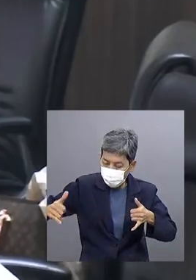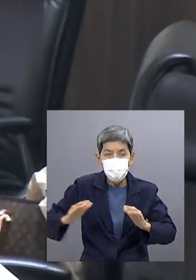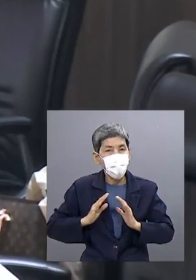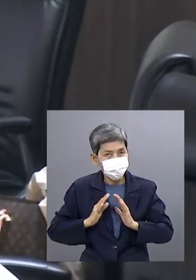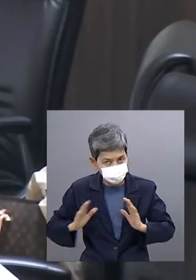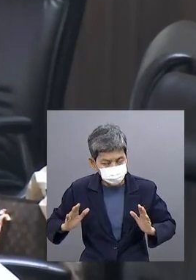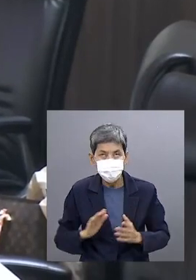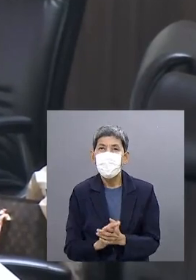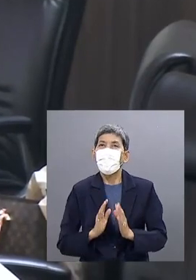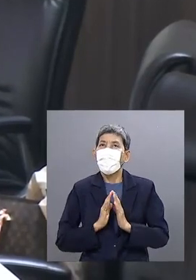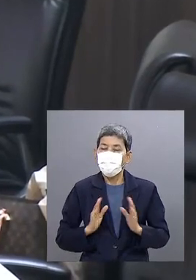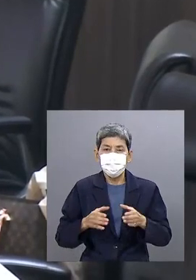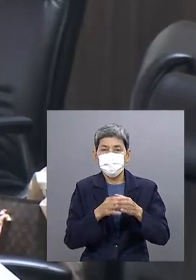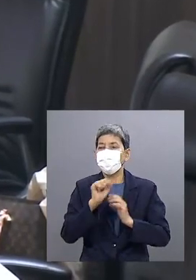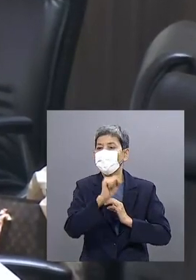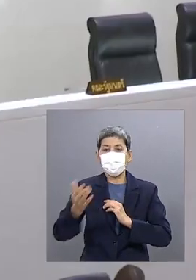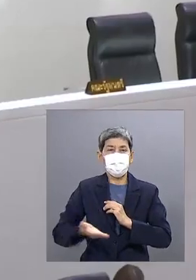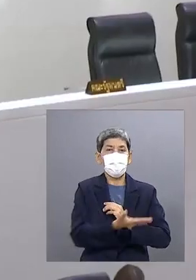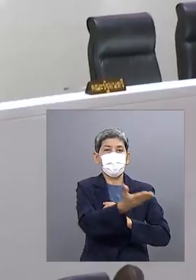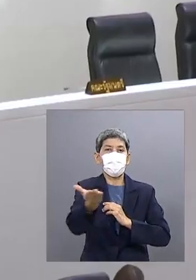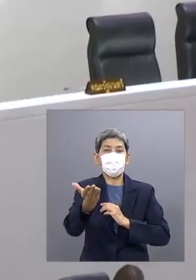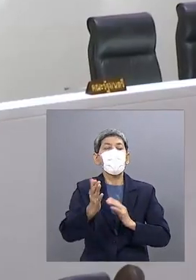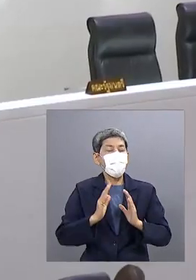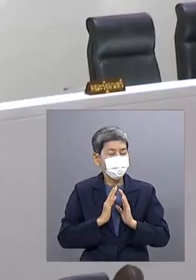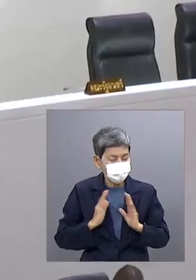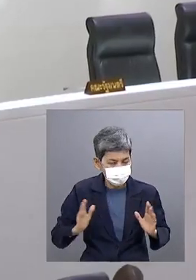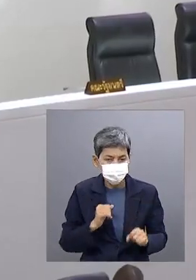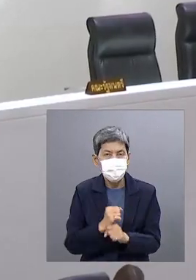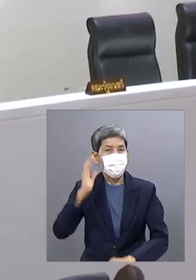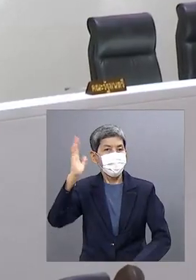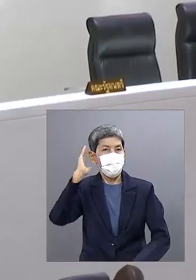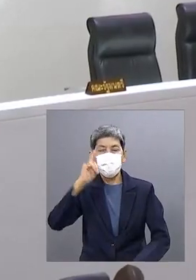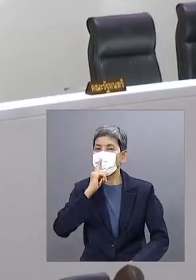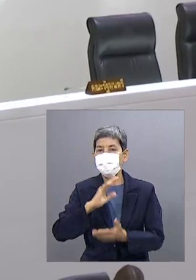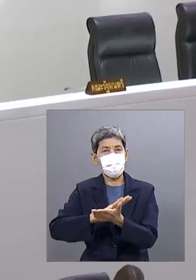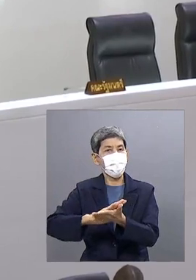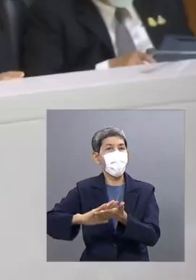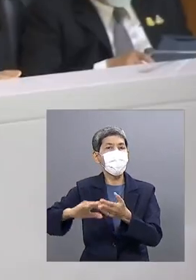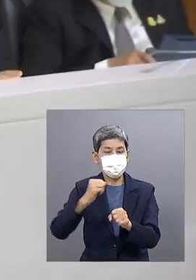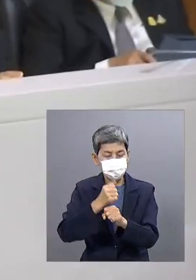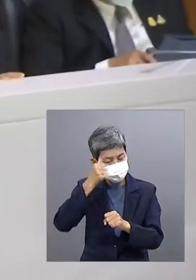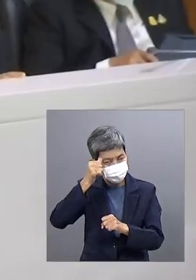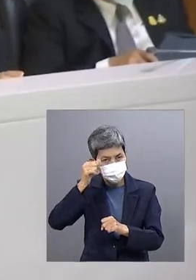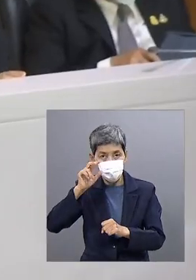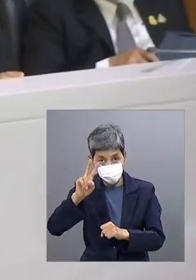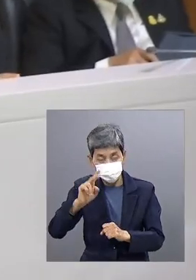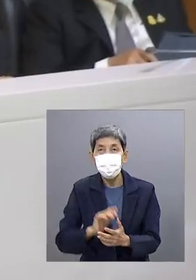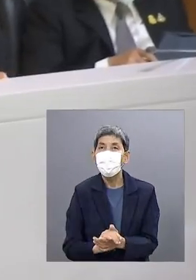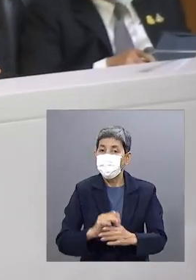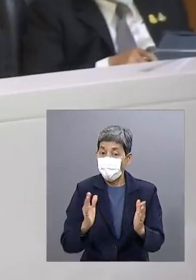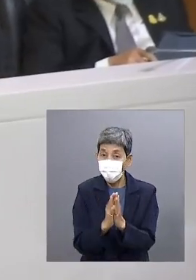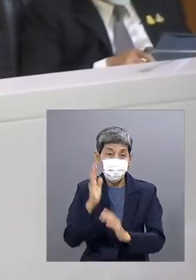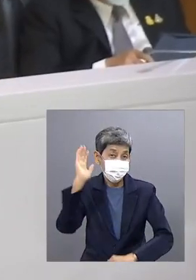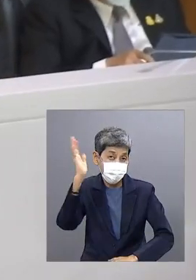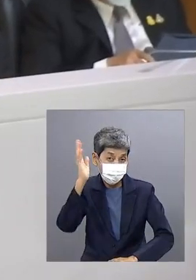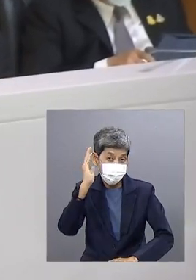ขอบคุณสมาชิกสภาผู้แทนราษฎรทุกคนที่อาบหรือเปล่าด้วยความเรียบร้อยตลอดทั้ง 2วันรวมเวลาการอภิปรายตลอด